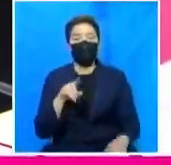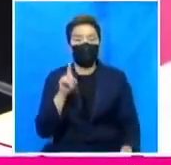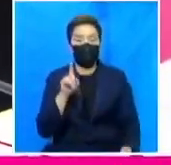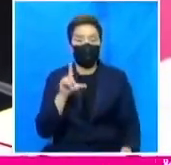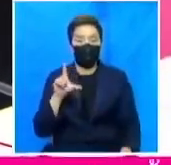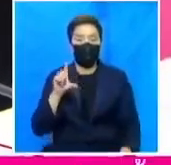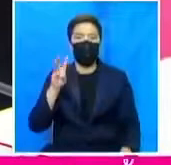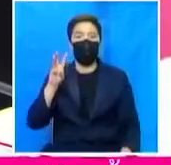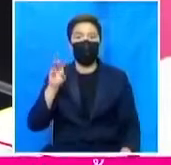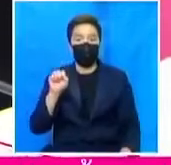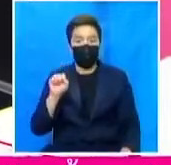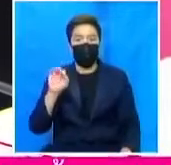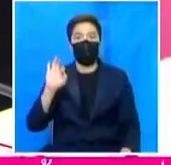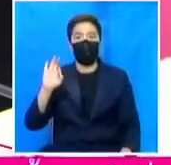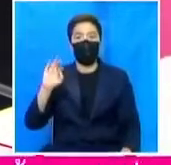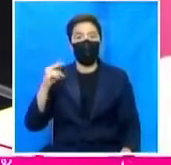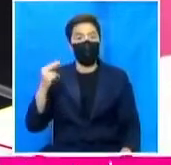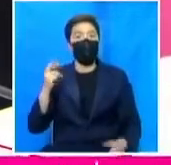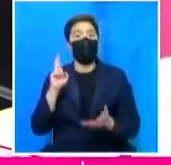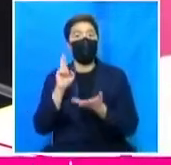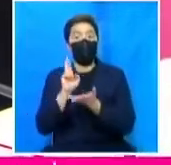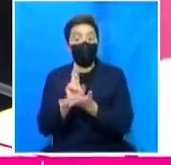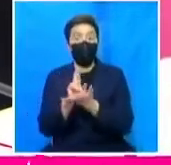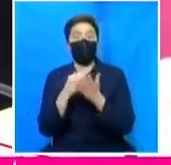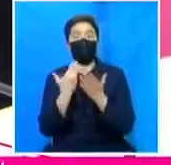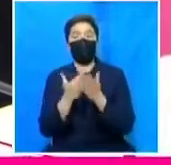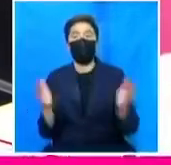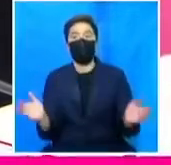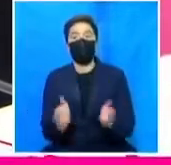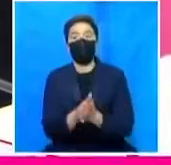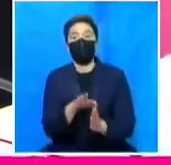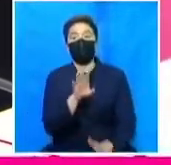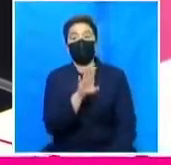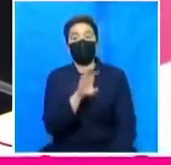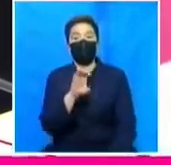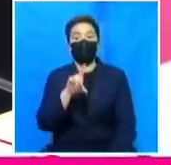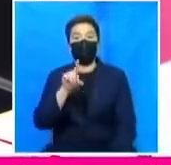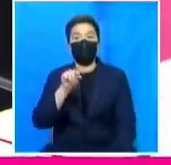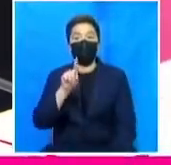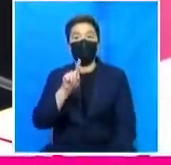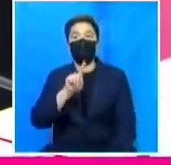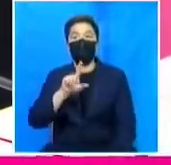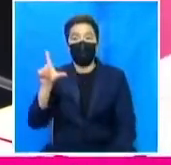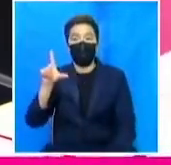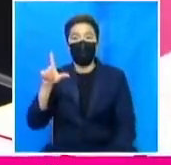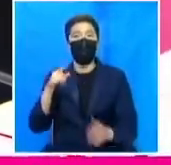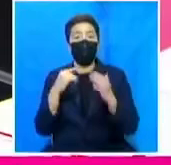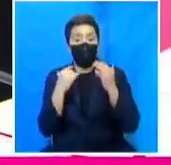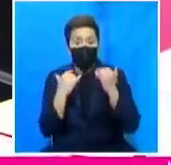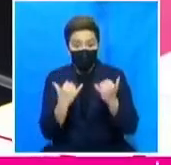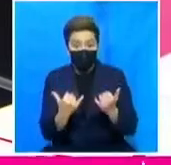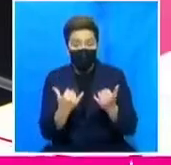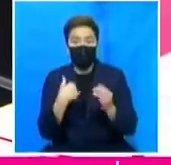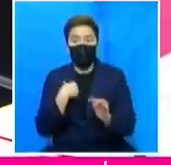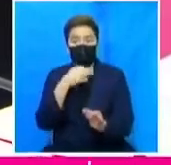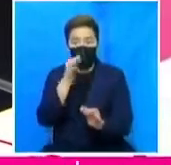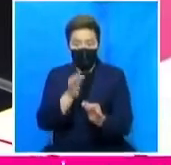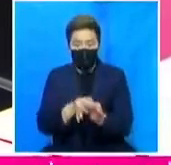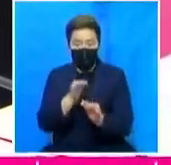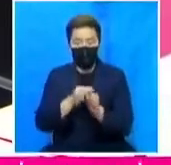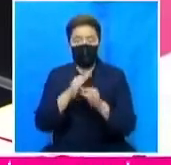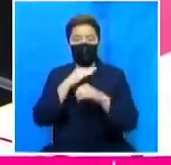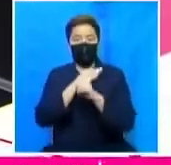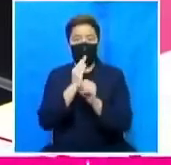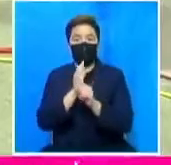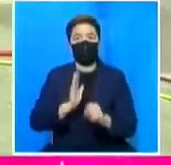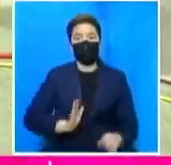อันดับค่ะคิดเป็นเงินประมาณ421ล้านบาทค่ะในครั้งนี้นะคะธนาคารออมสินได้รับเกีย